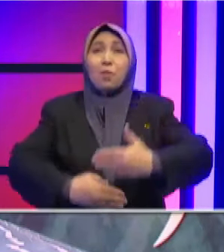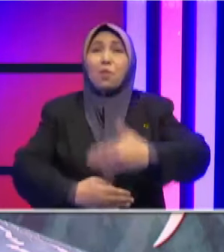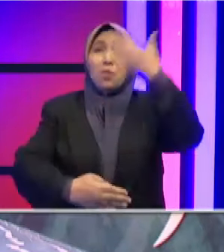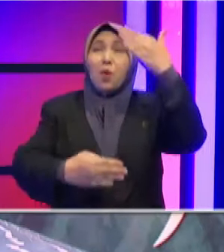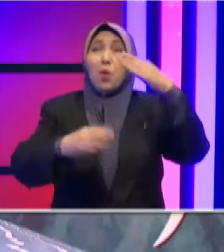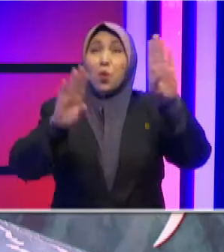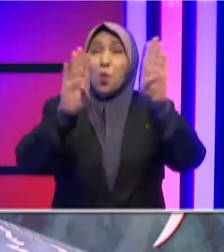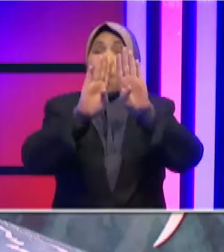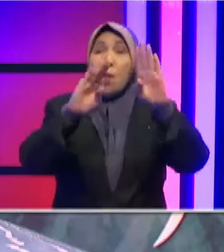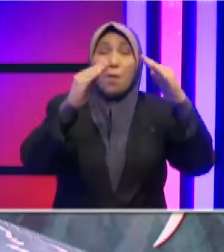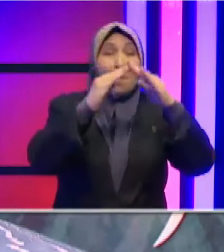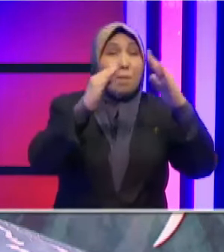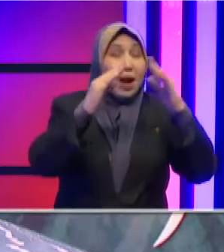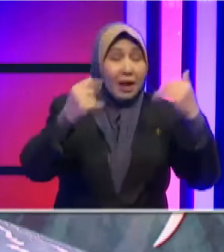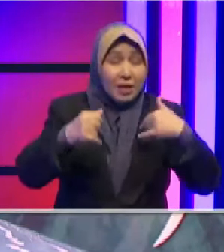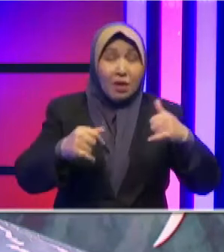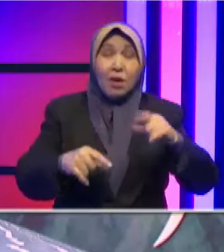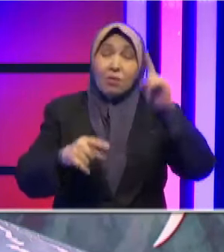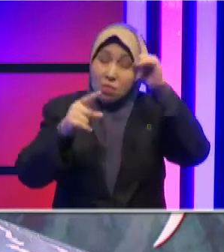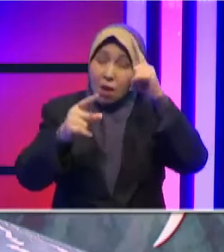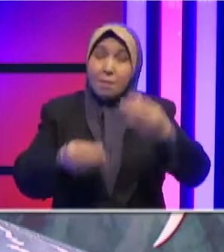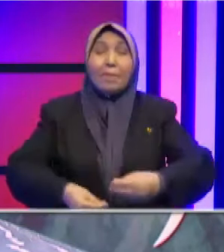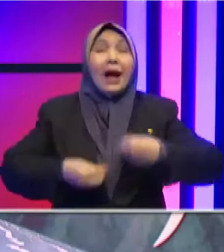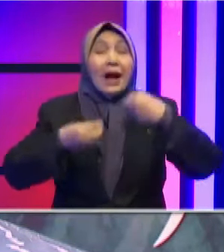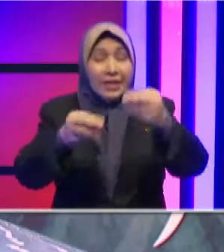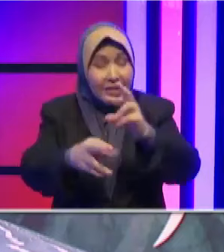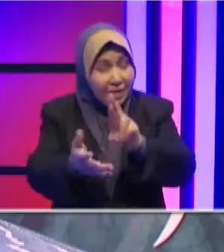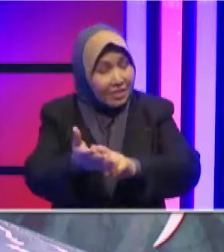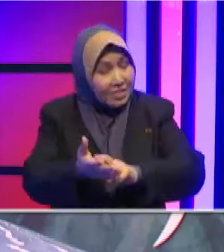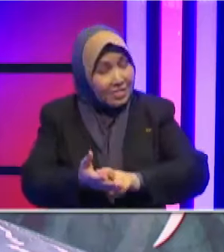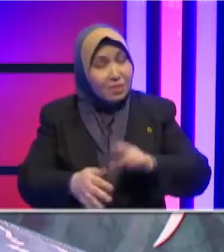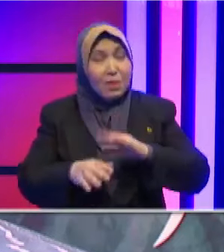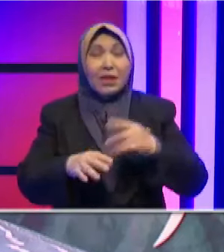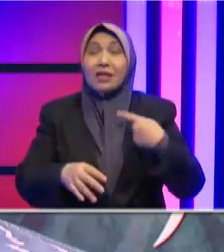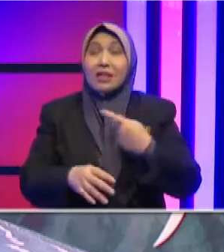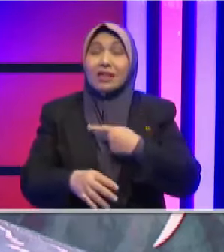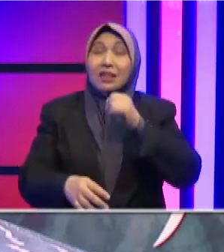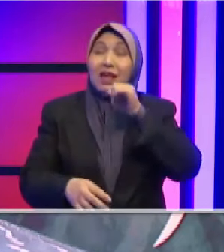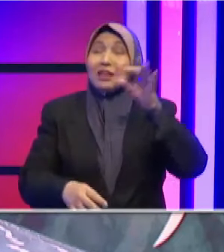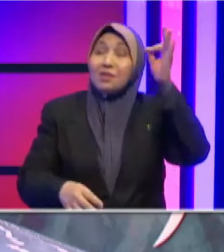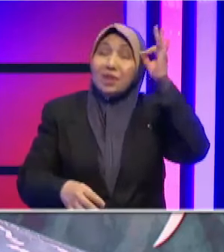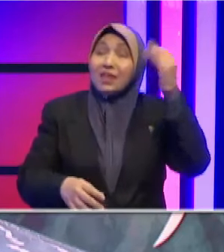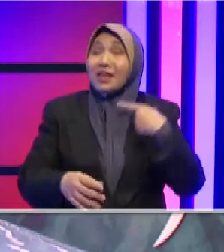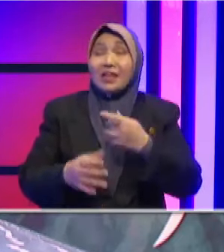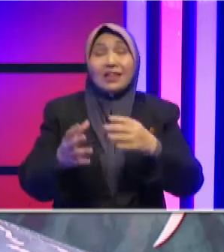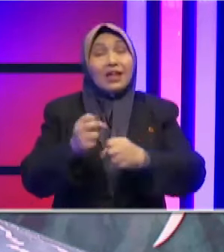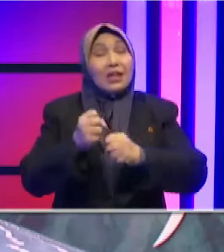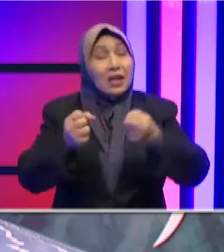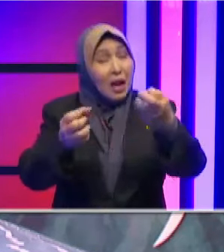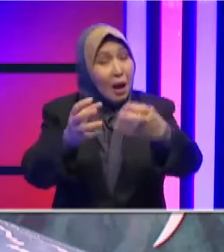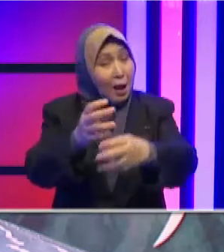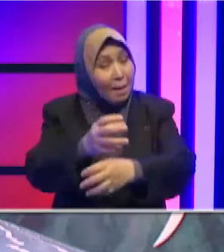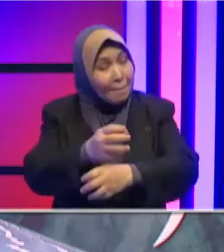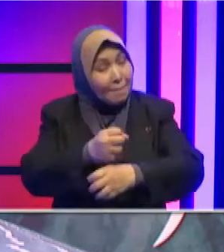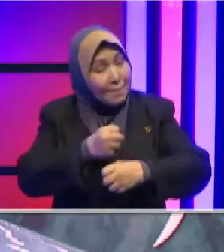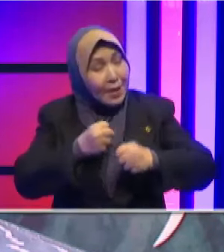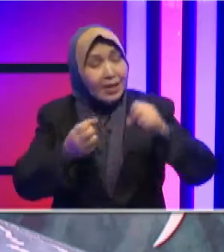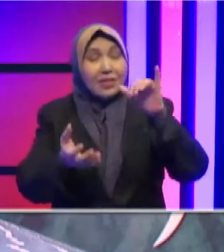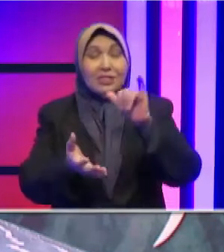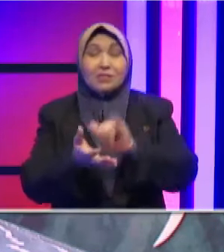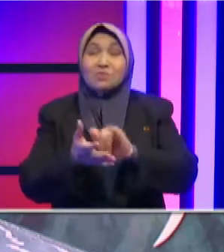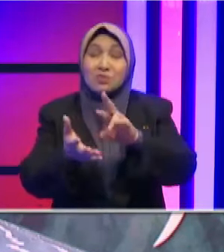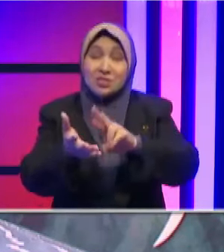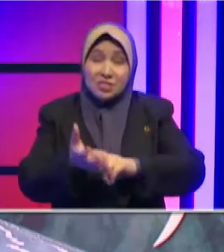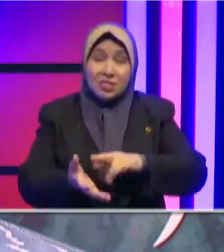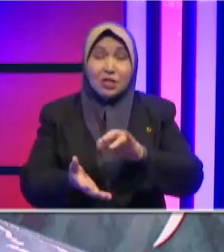dekade-dekade Allahlah bagi kepada yang tak bisa pesan ke pomaya taqilah yang anda memohon Roja oil suplemen Hai full